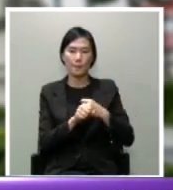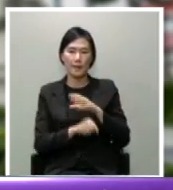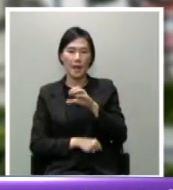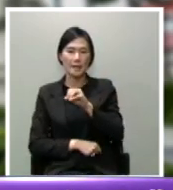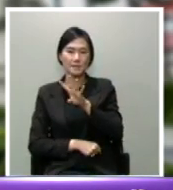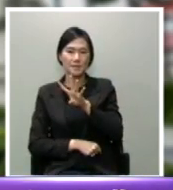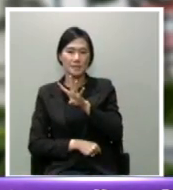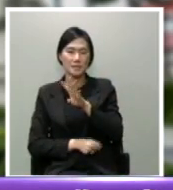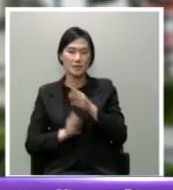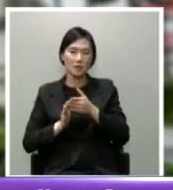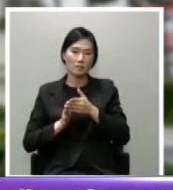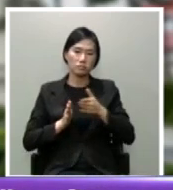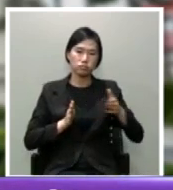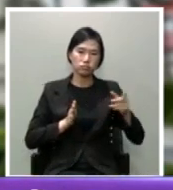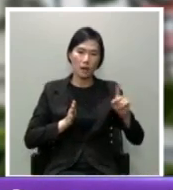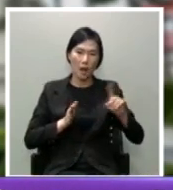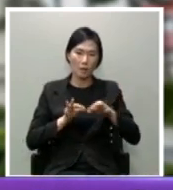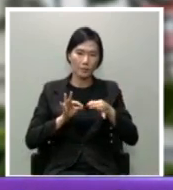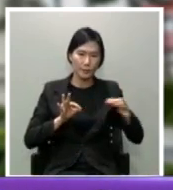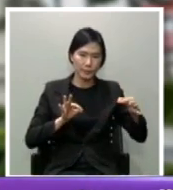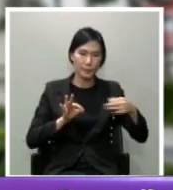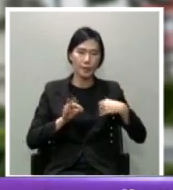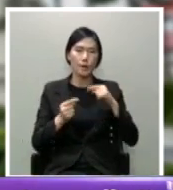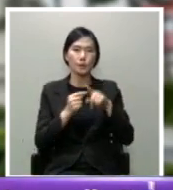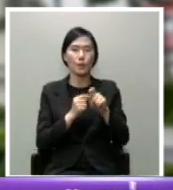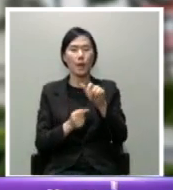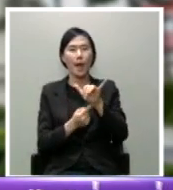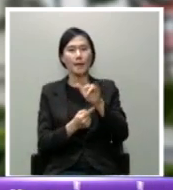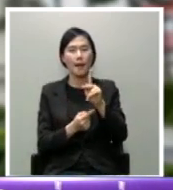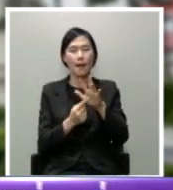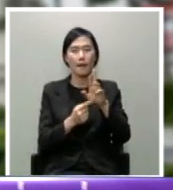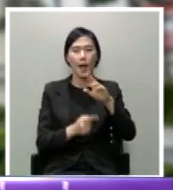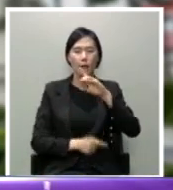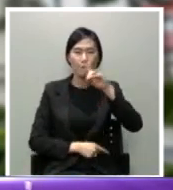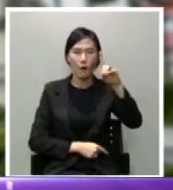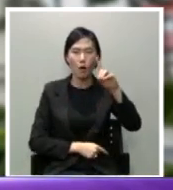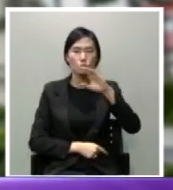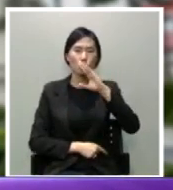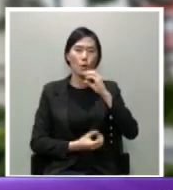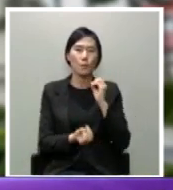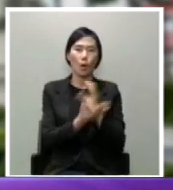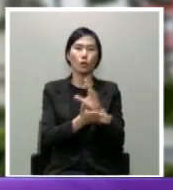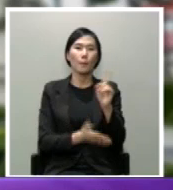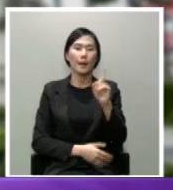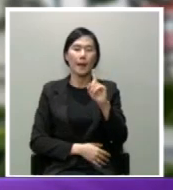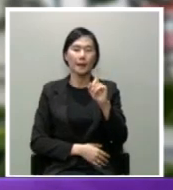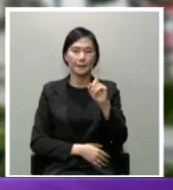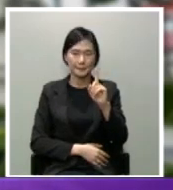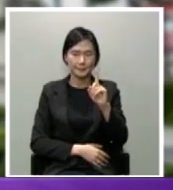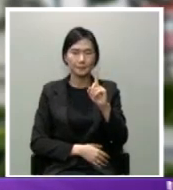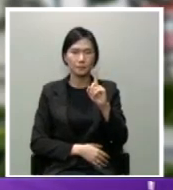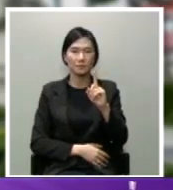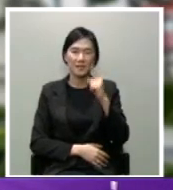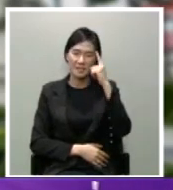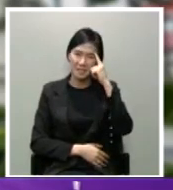2554ความว่าในกรณีที่พนักงานอัยการเห็นว่าการฟ้องคดีจะมีผลกระทบต่อ